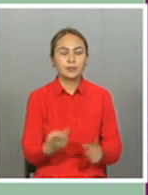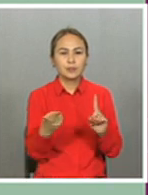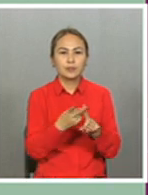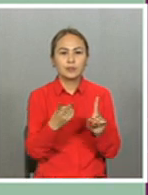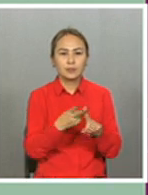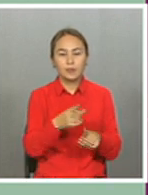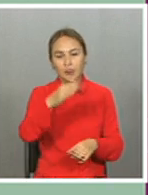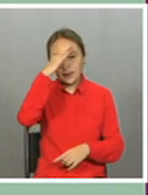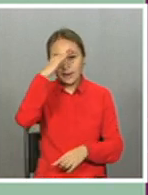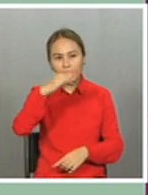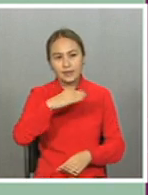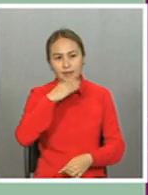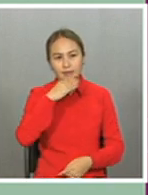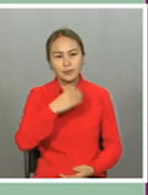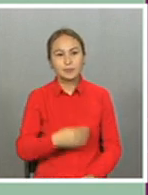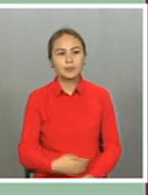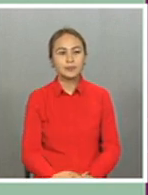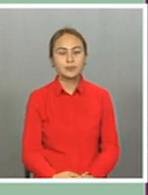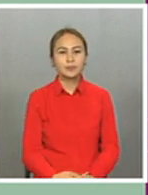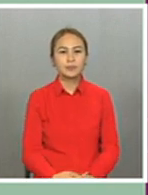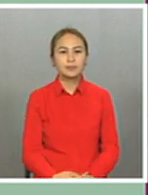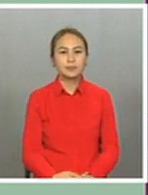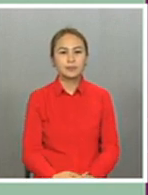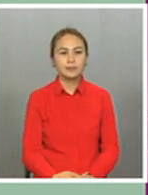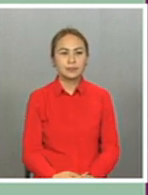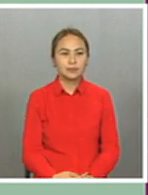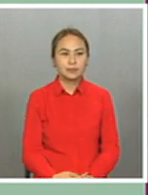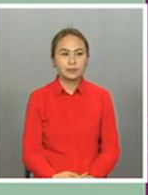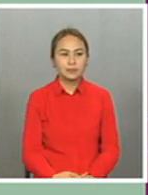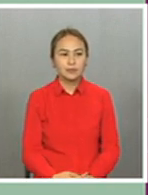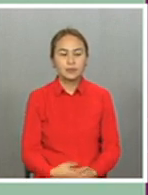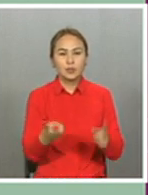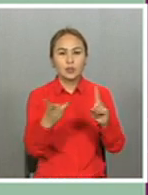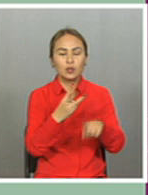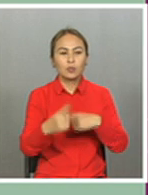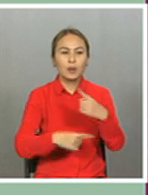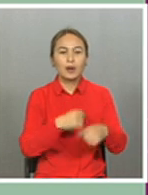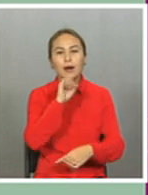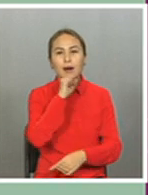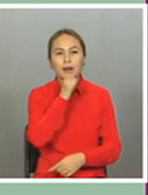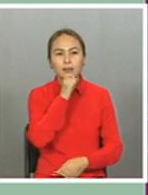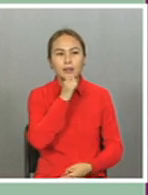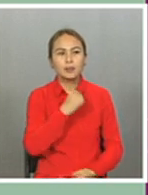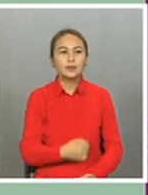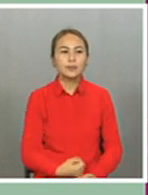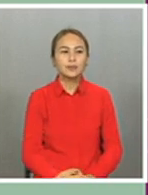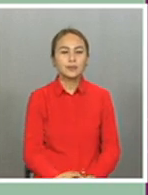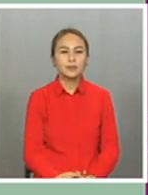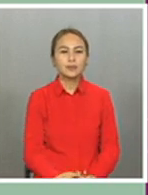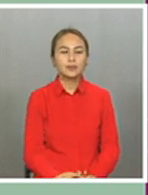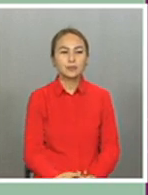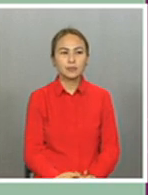Екінші ұрпақ – әке. Үшінші ұрпақ – ата.